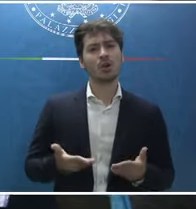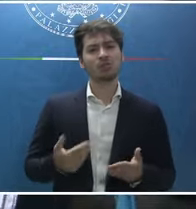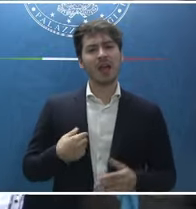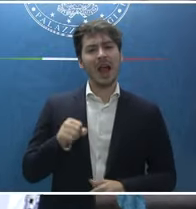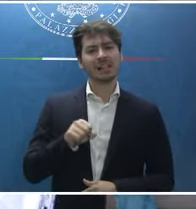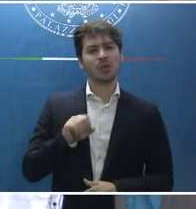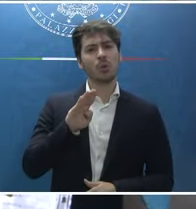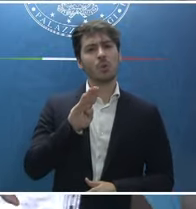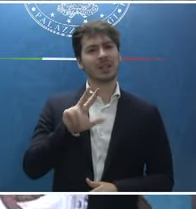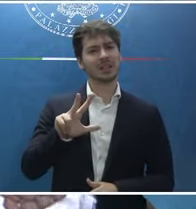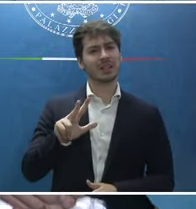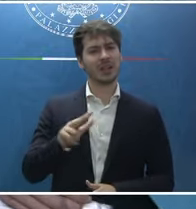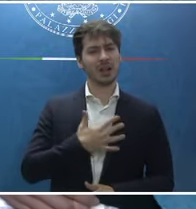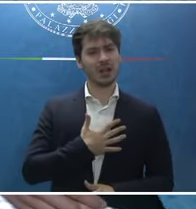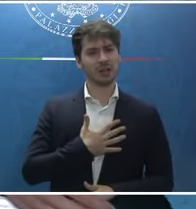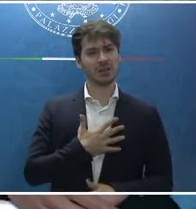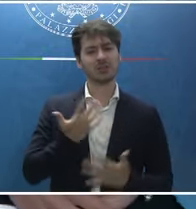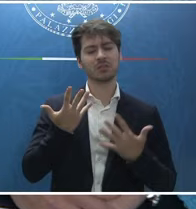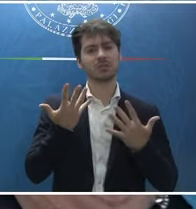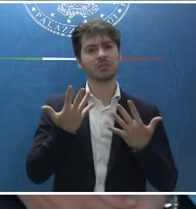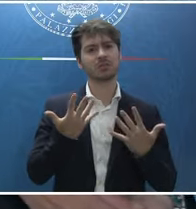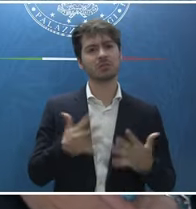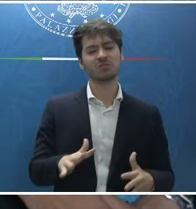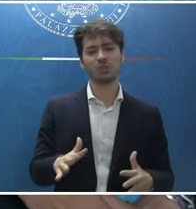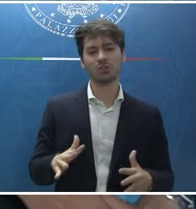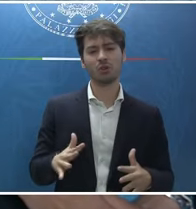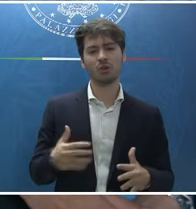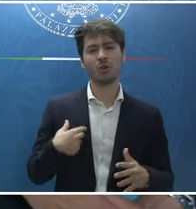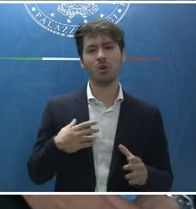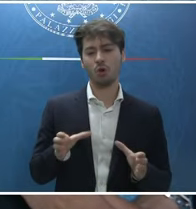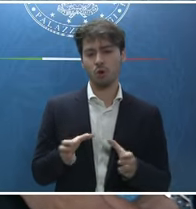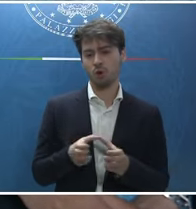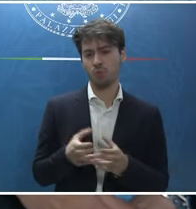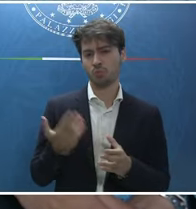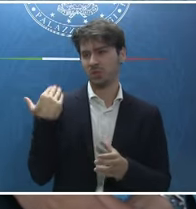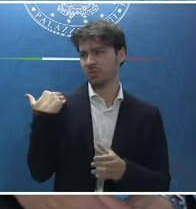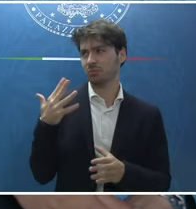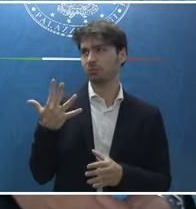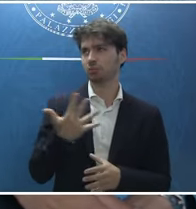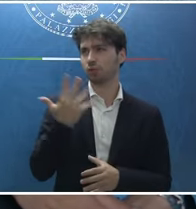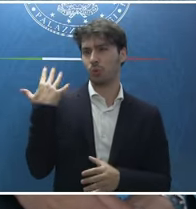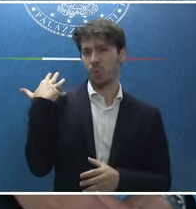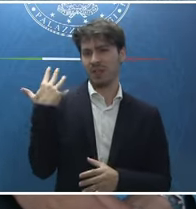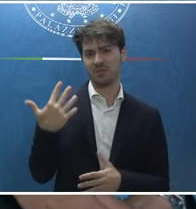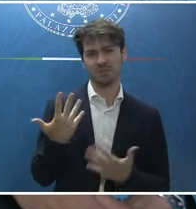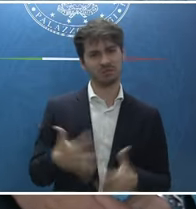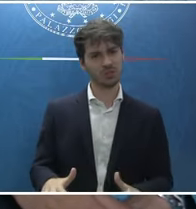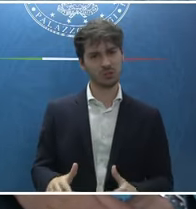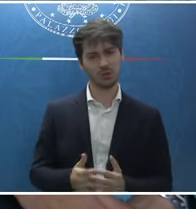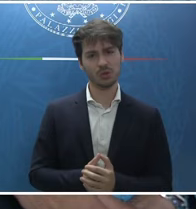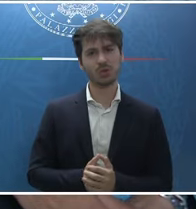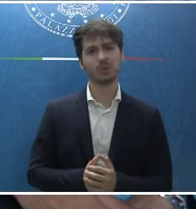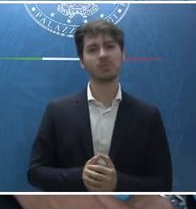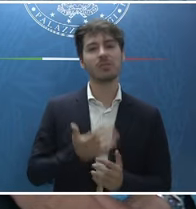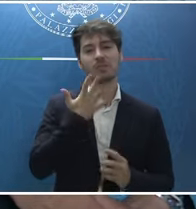Alessandro, ho 43 anni, ho finito il mio percorso in comunità ormai da 5 e voglio portare